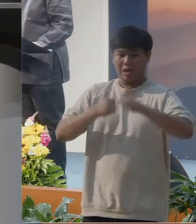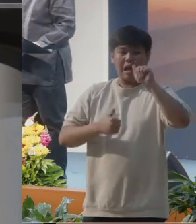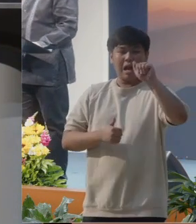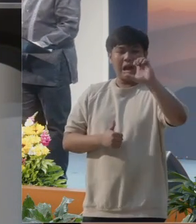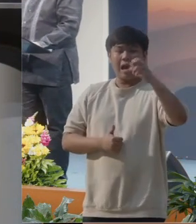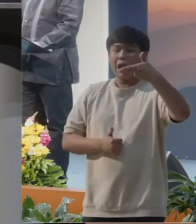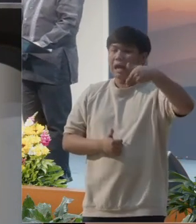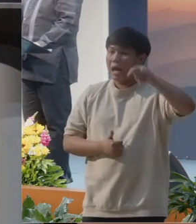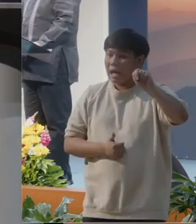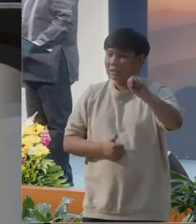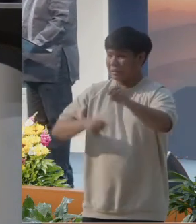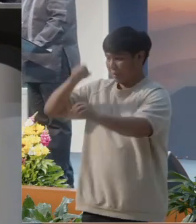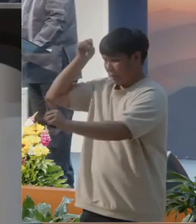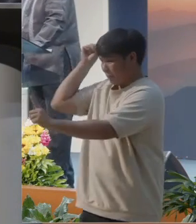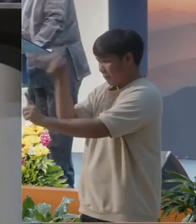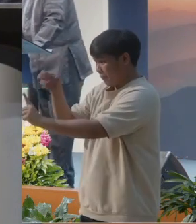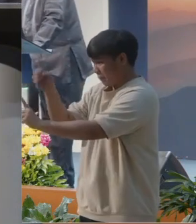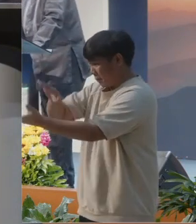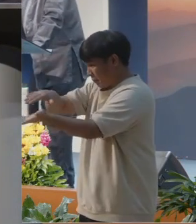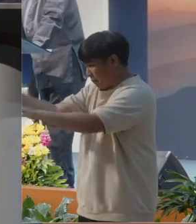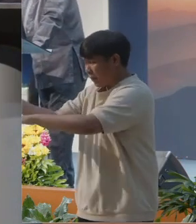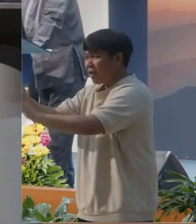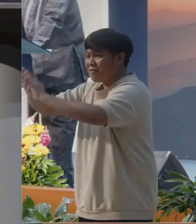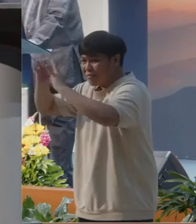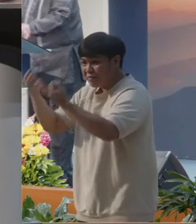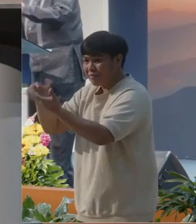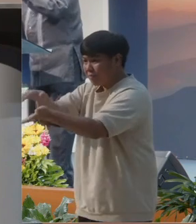wala na, binato at sinunog? Tayo po ba'y dapat